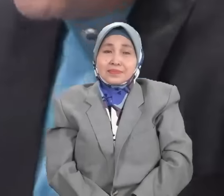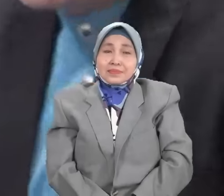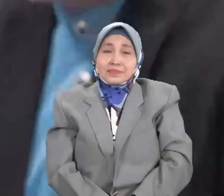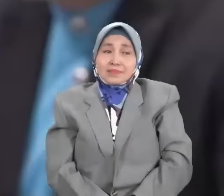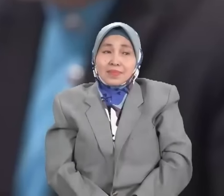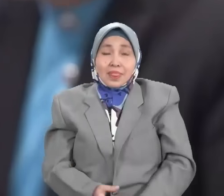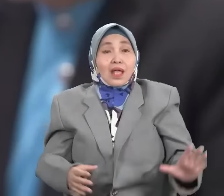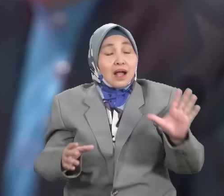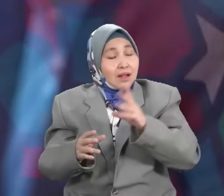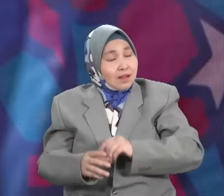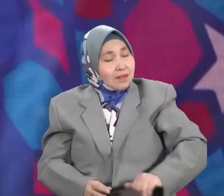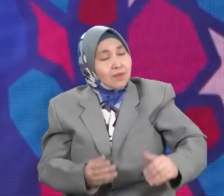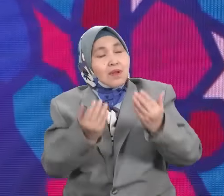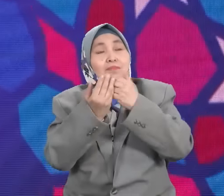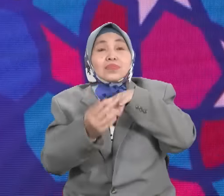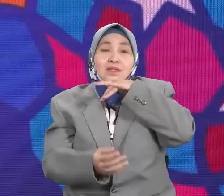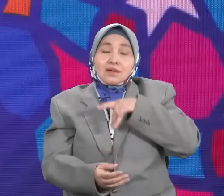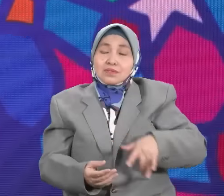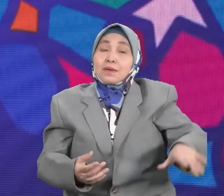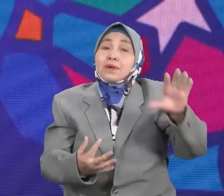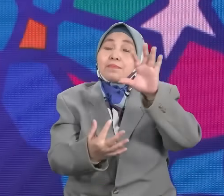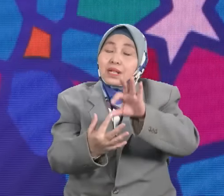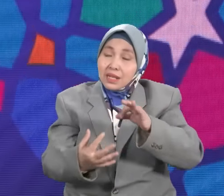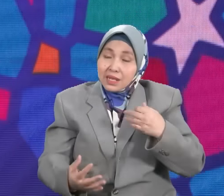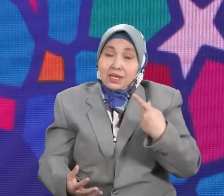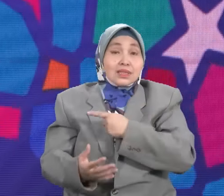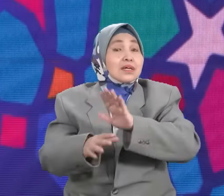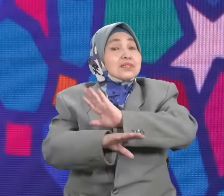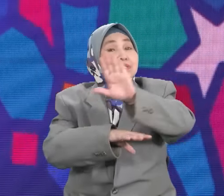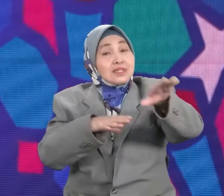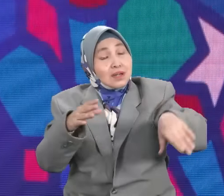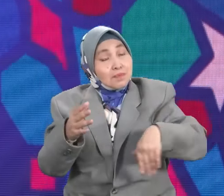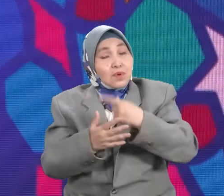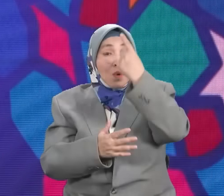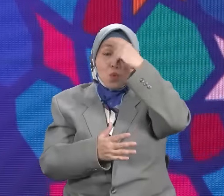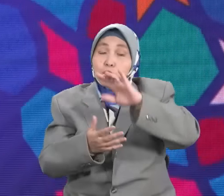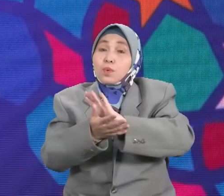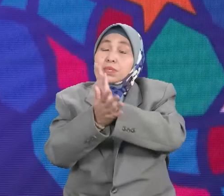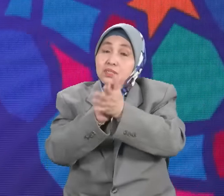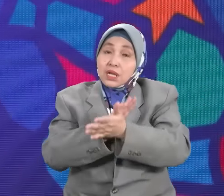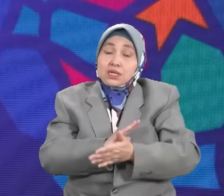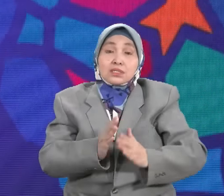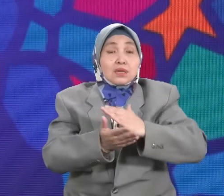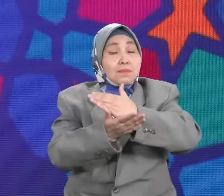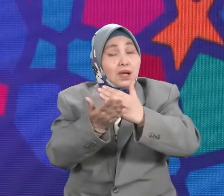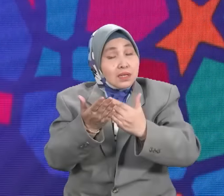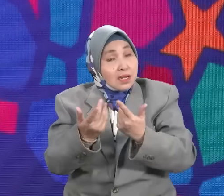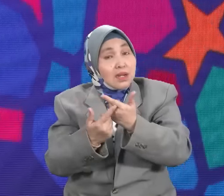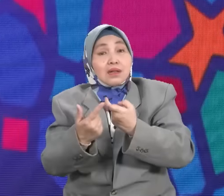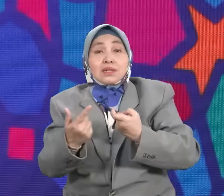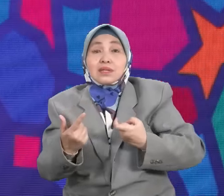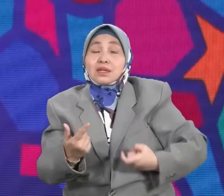Allah Subhanahu Wa Ta'ala memiliki kita semua untuk menjadi sebahagian daripada